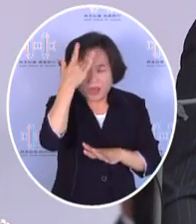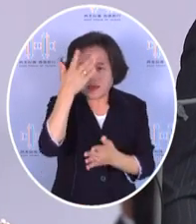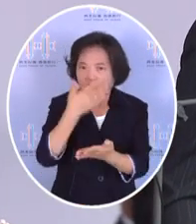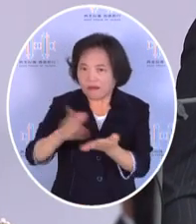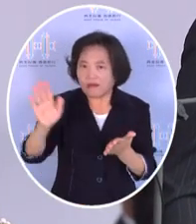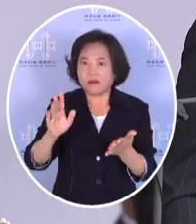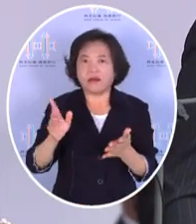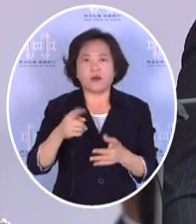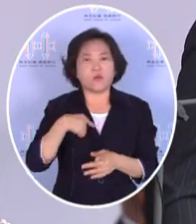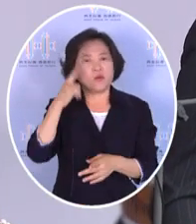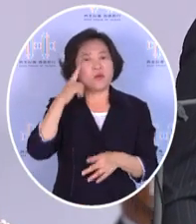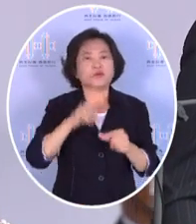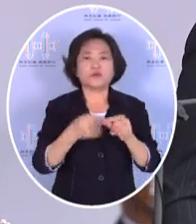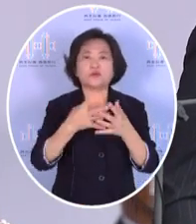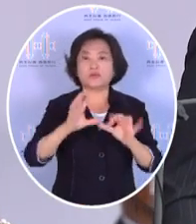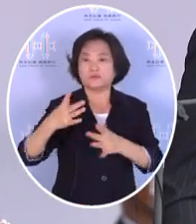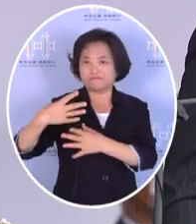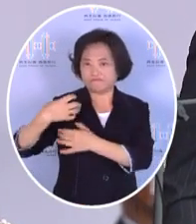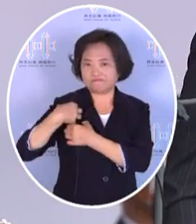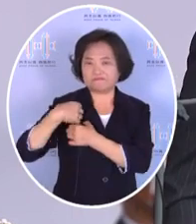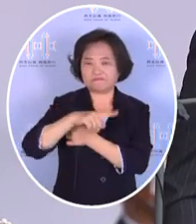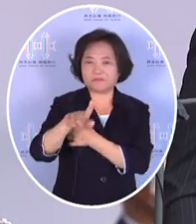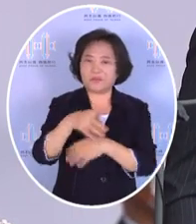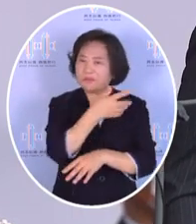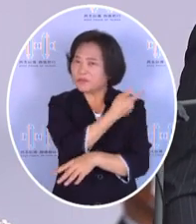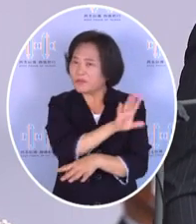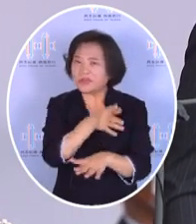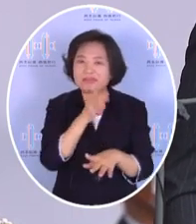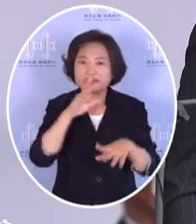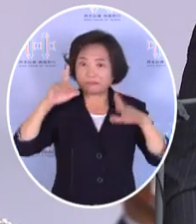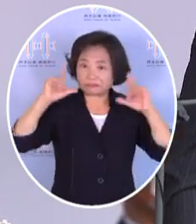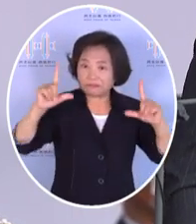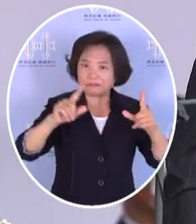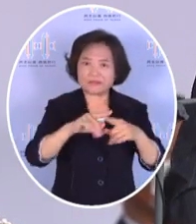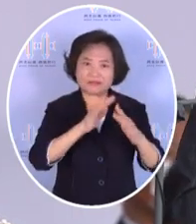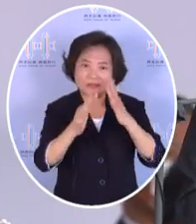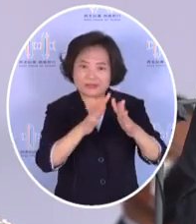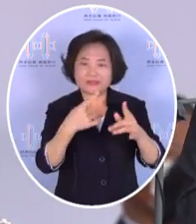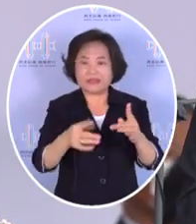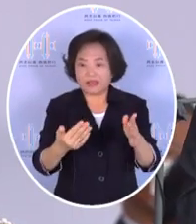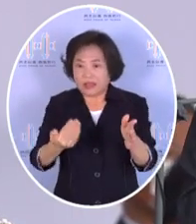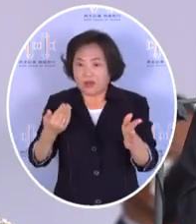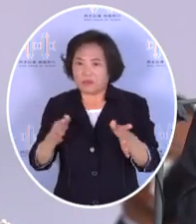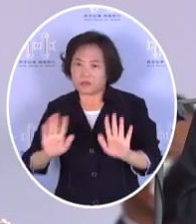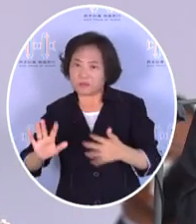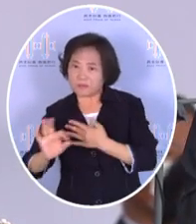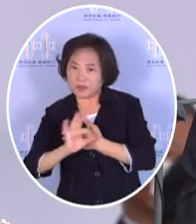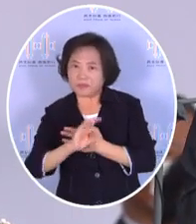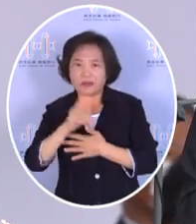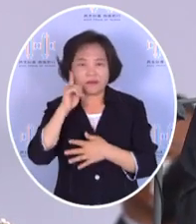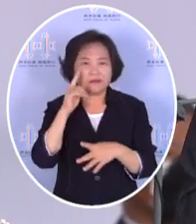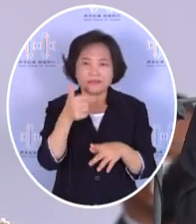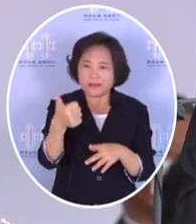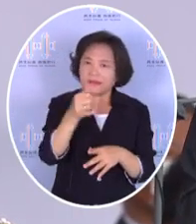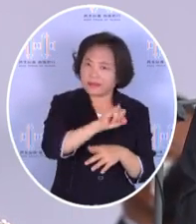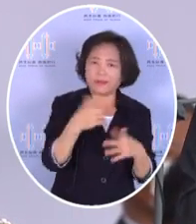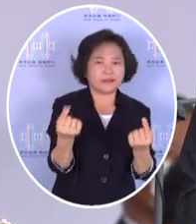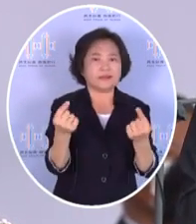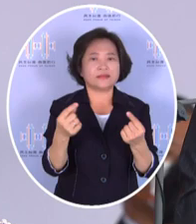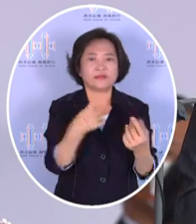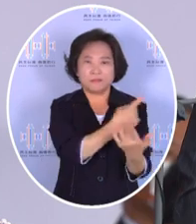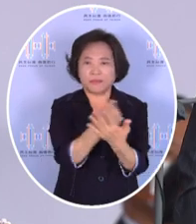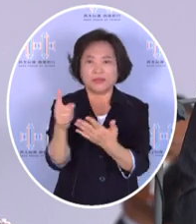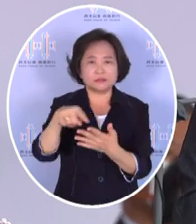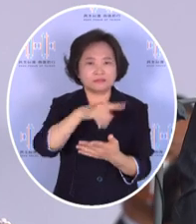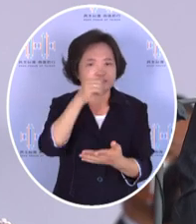国国军，他们不分前线后勤，不分男女，都是我们的子弟，都有